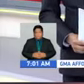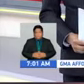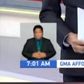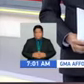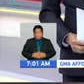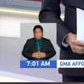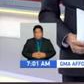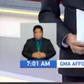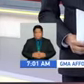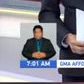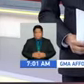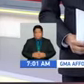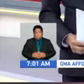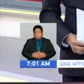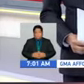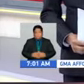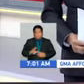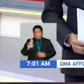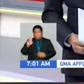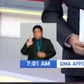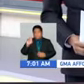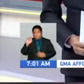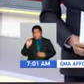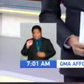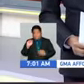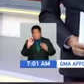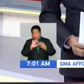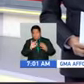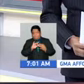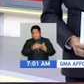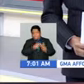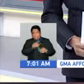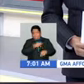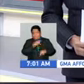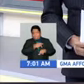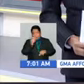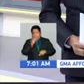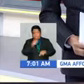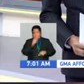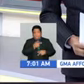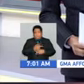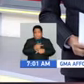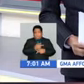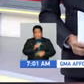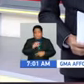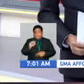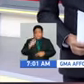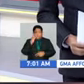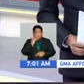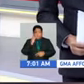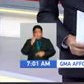Pinuno ng United Nations sa Pilipinas dahil hindi raw napangalagaan ang mga naging biktima ng sexual slavery noong panahon ng